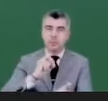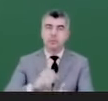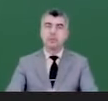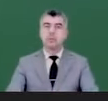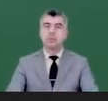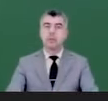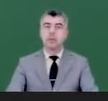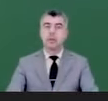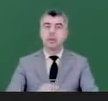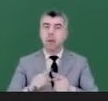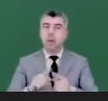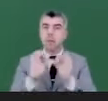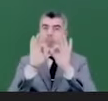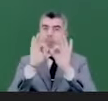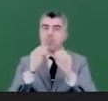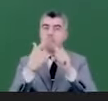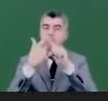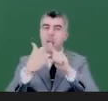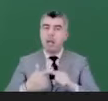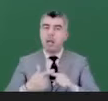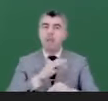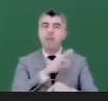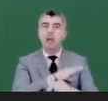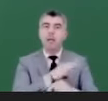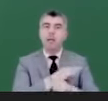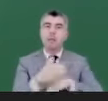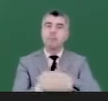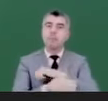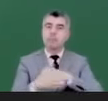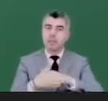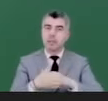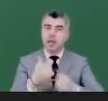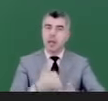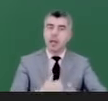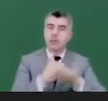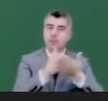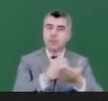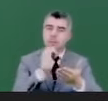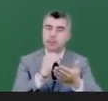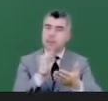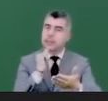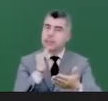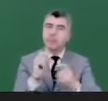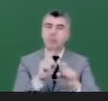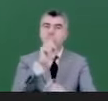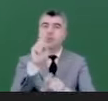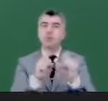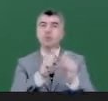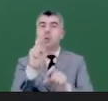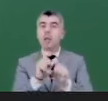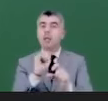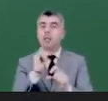واحد الامكانيات ماليه مهمه جدا لفائده الطبقات المتوسطه والتي ما فتتم تطرحون هذه الاسئله